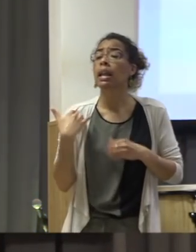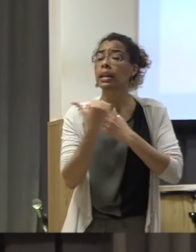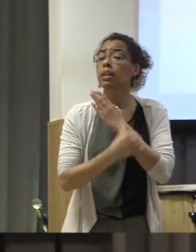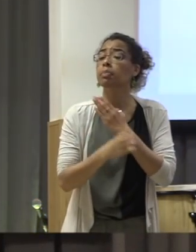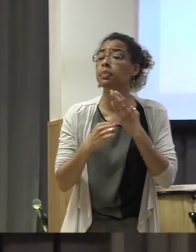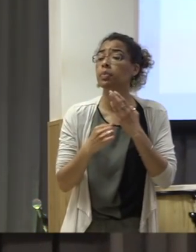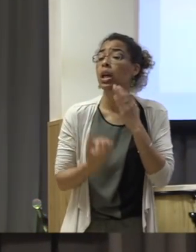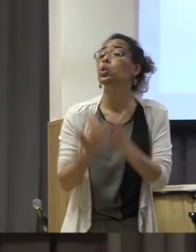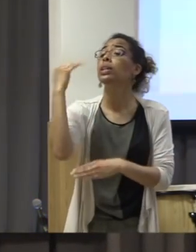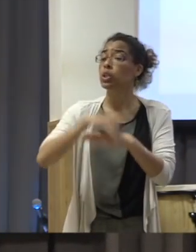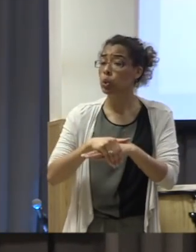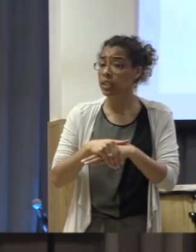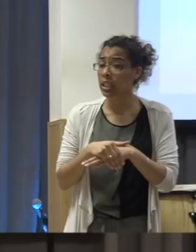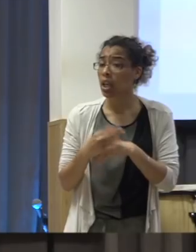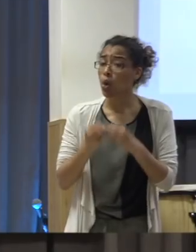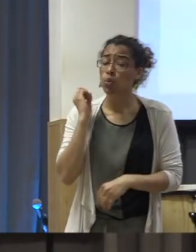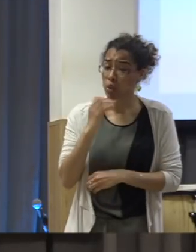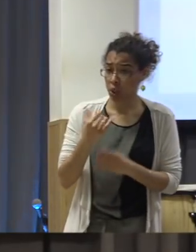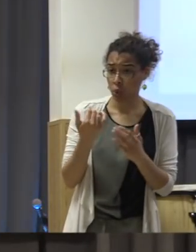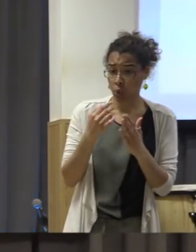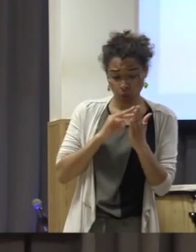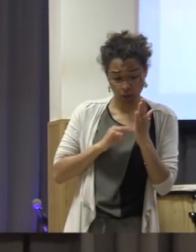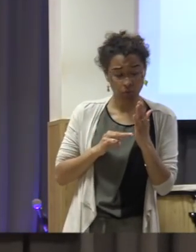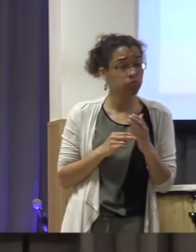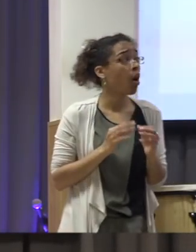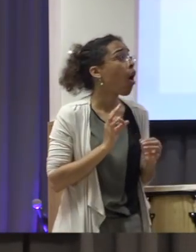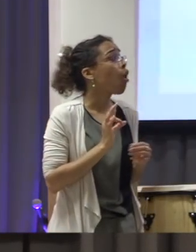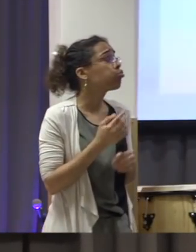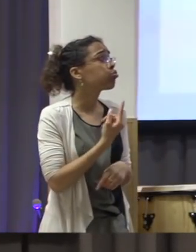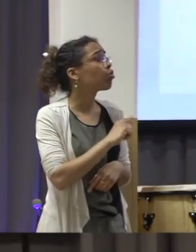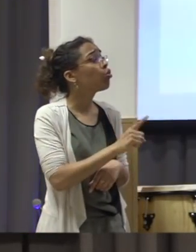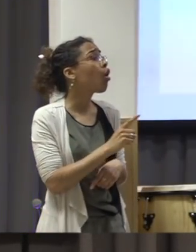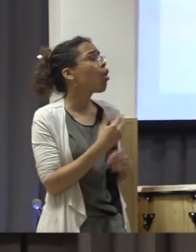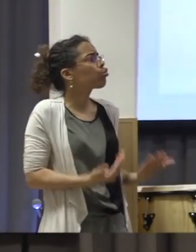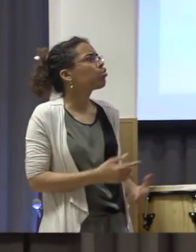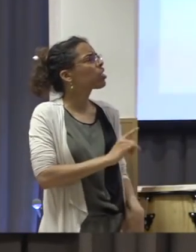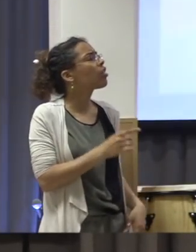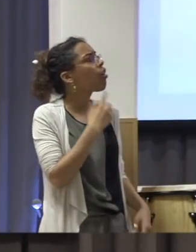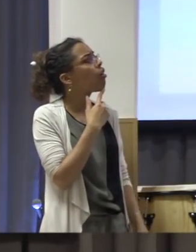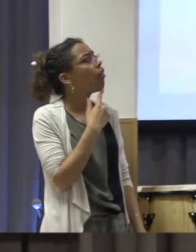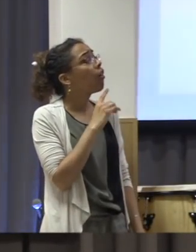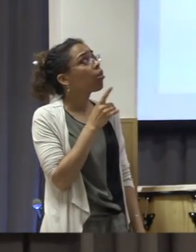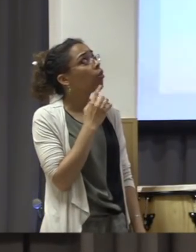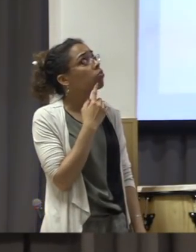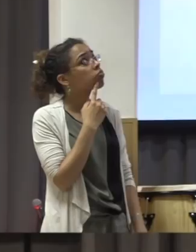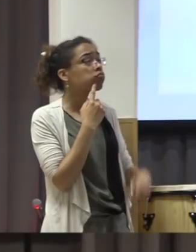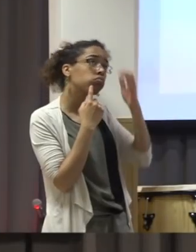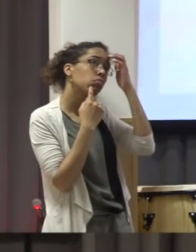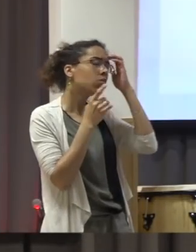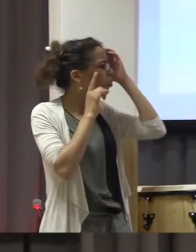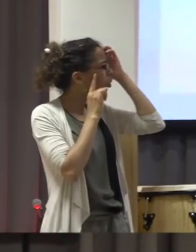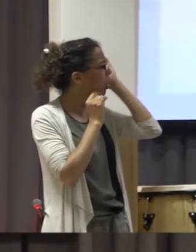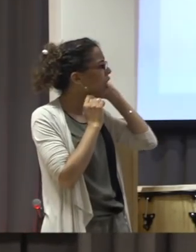Bible toute la journée ou tous les jours? Il va dire, oh non, aujourd'hui, non, non. Mais